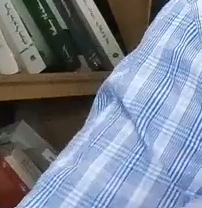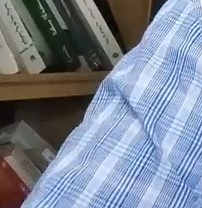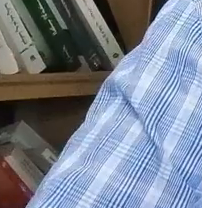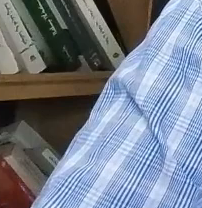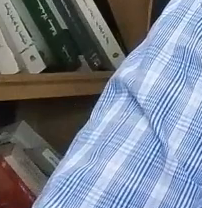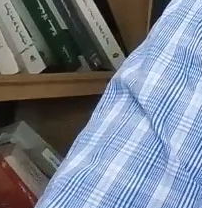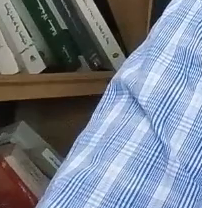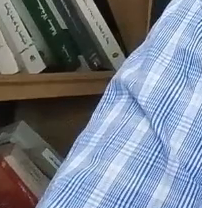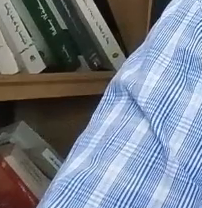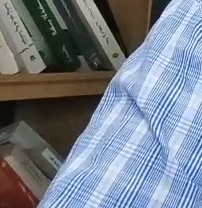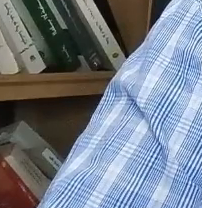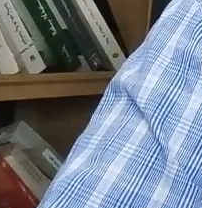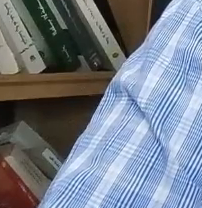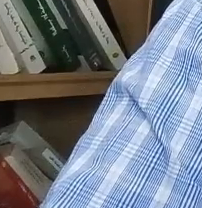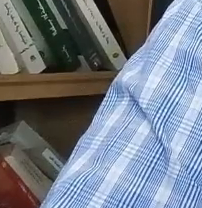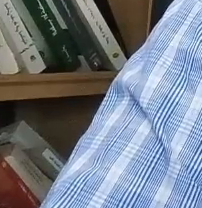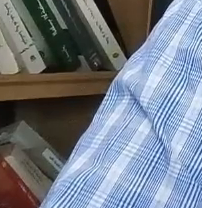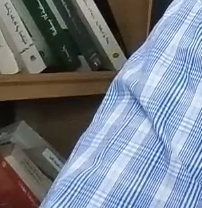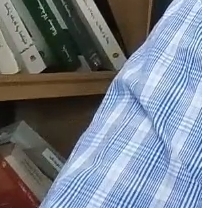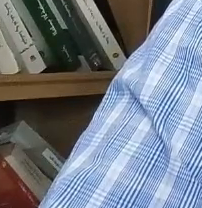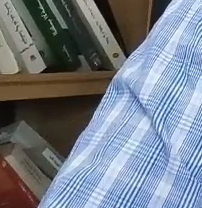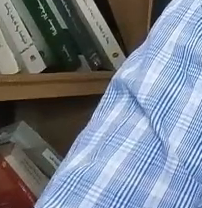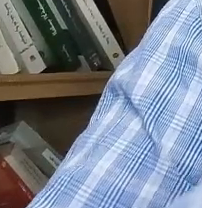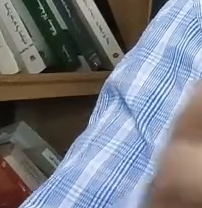مقابل المؤمنين الأخيار.